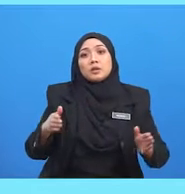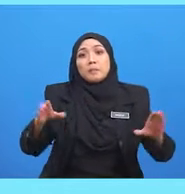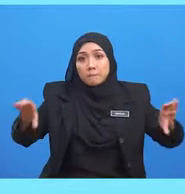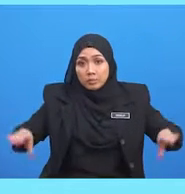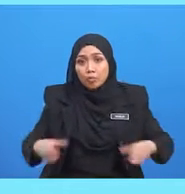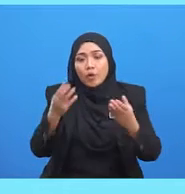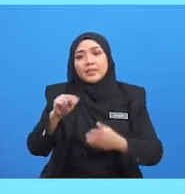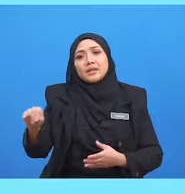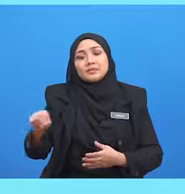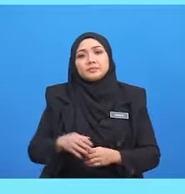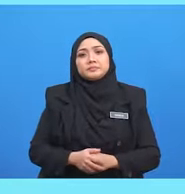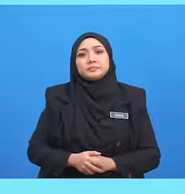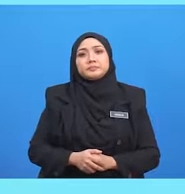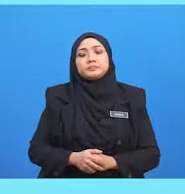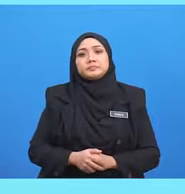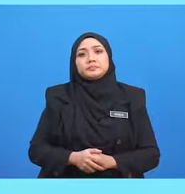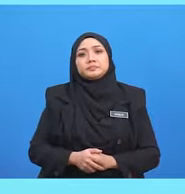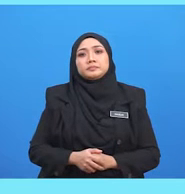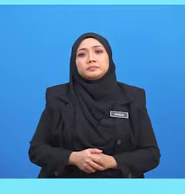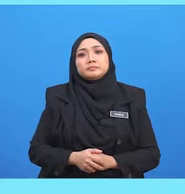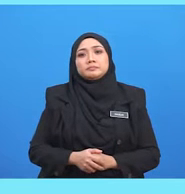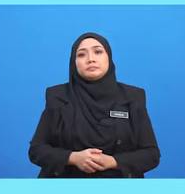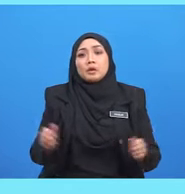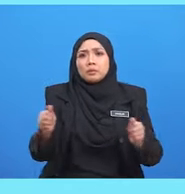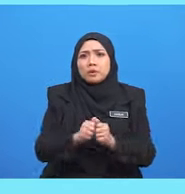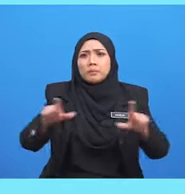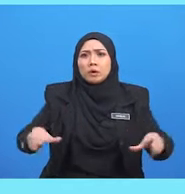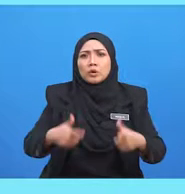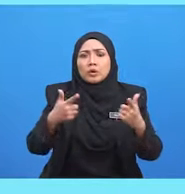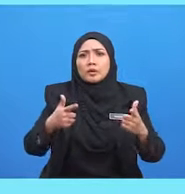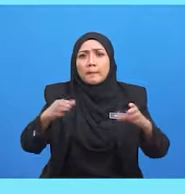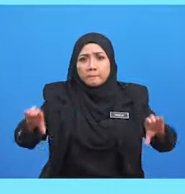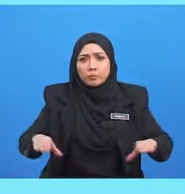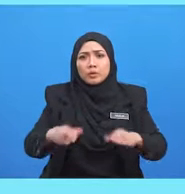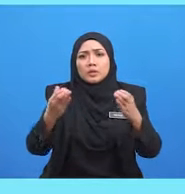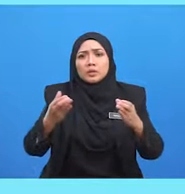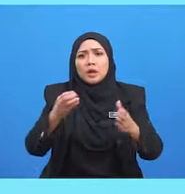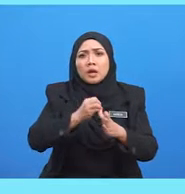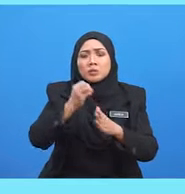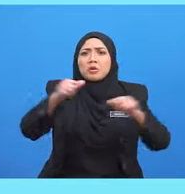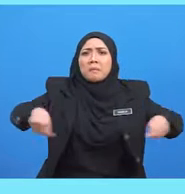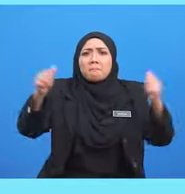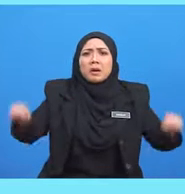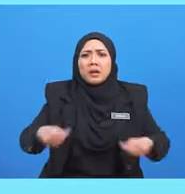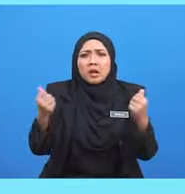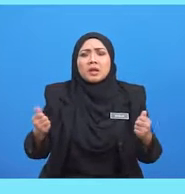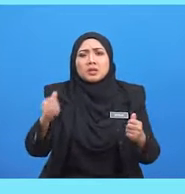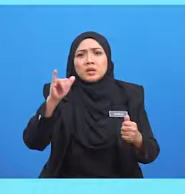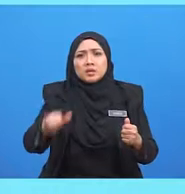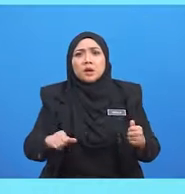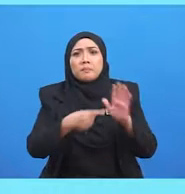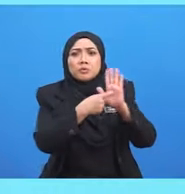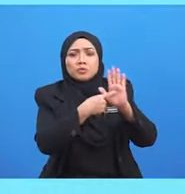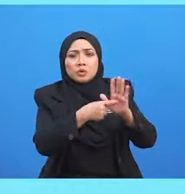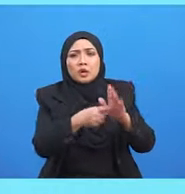melalui perbuatan dengan melakukan perbuatan atau amalan yang jelas menunjukkan kepada